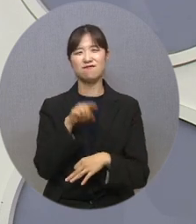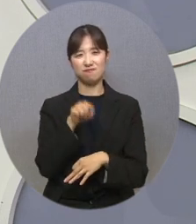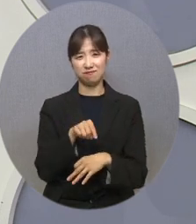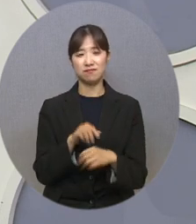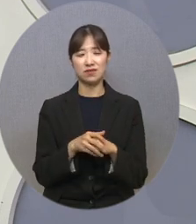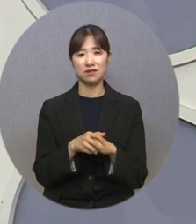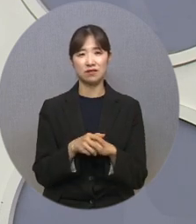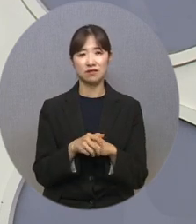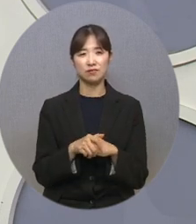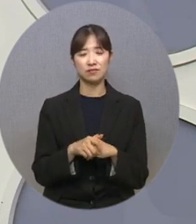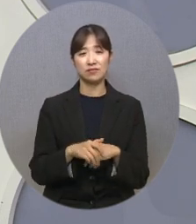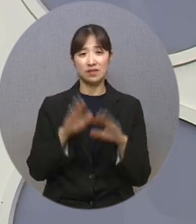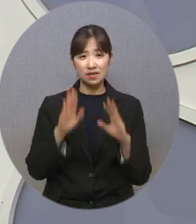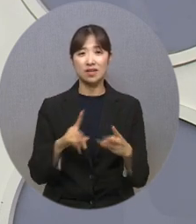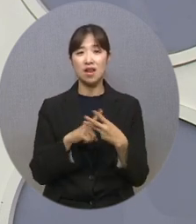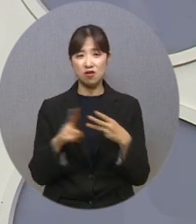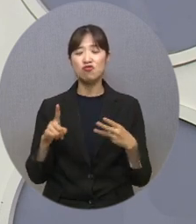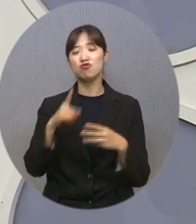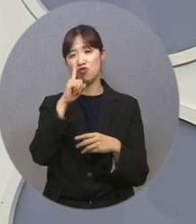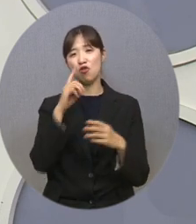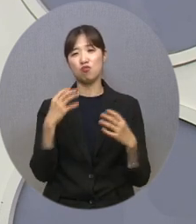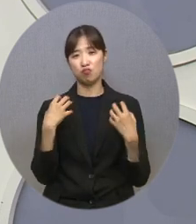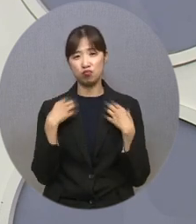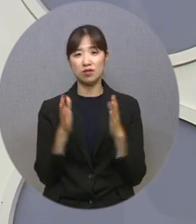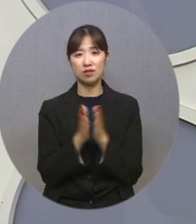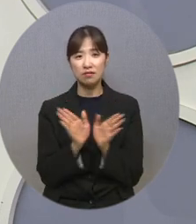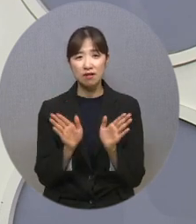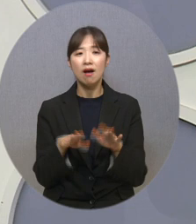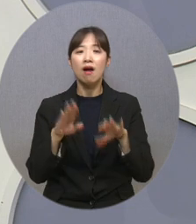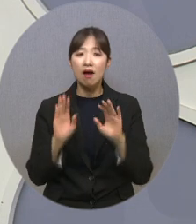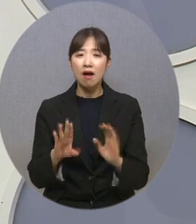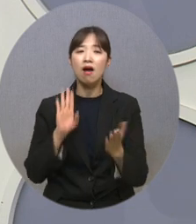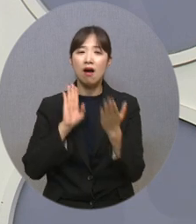그러면 이제 윤석열 정부가 시작이 됐는데요. 앞으로 어떻게